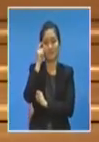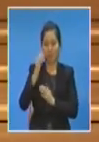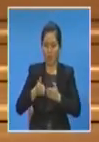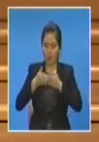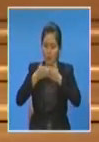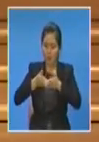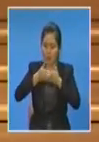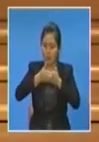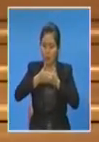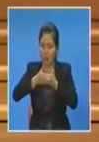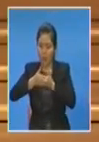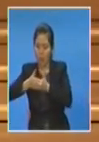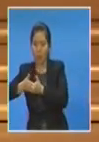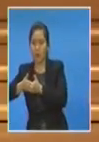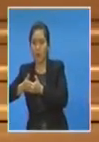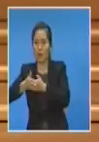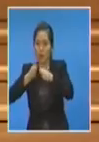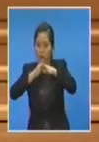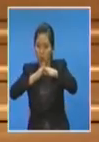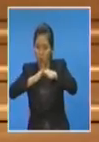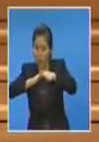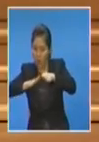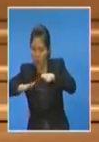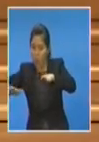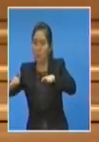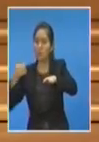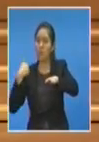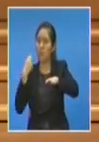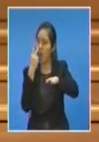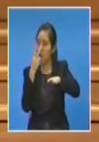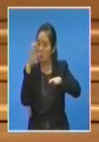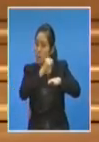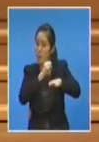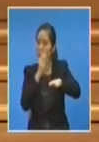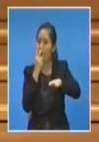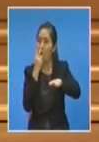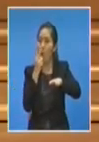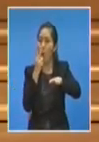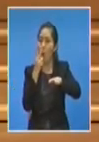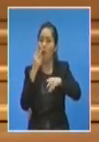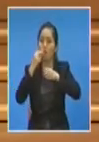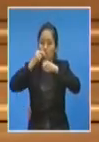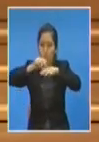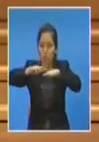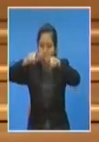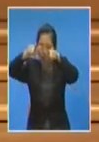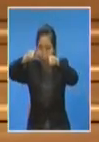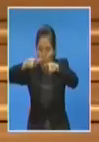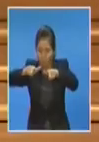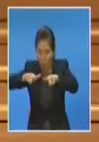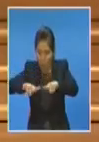ตัวน้ำมันลงไปในแนวเปลือกช่องเปลือกโลกน้ำทะเลเลยลดประมาณครึ่งกิโล